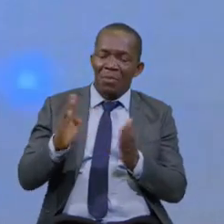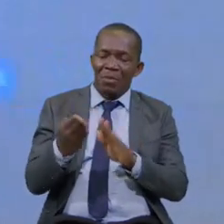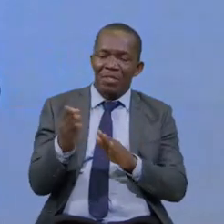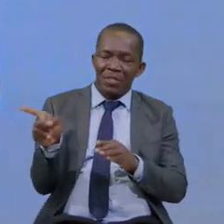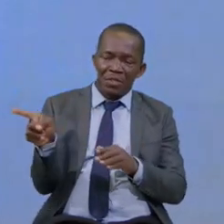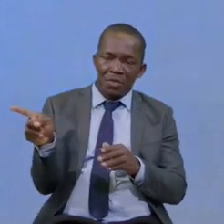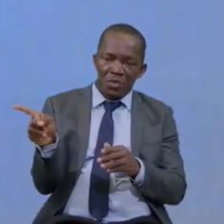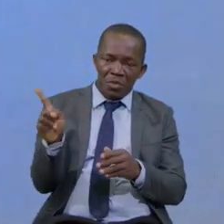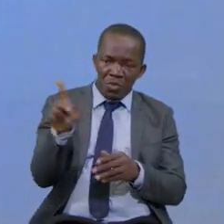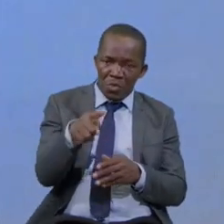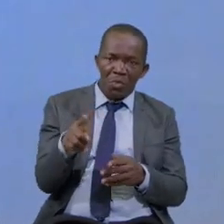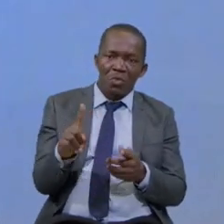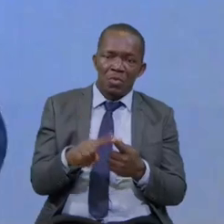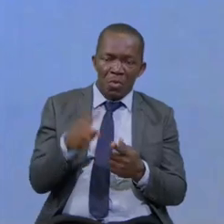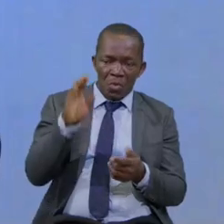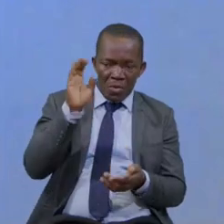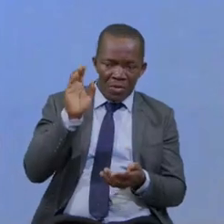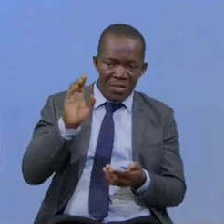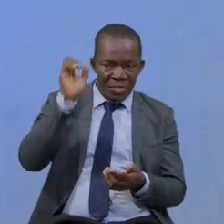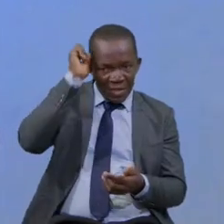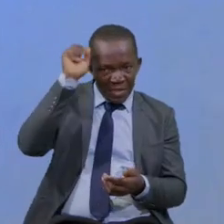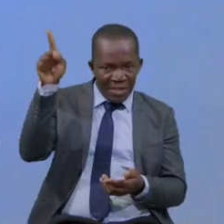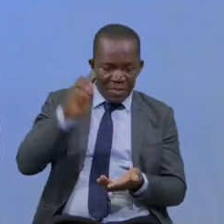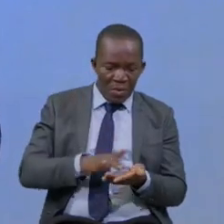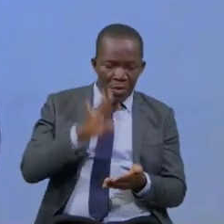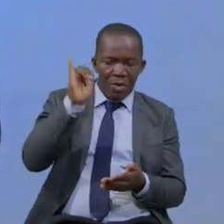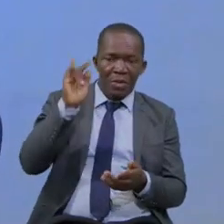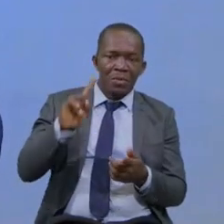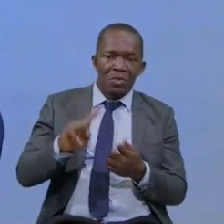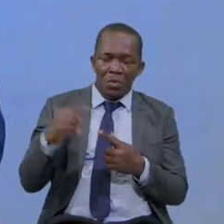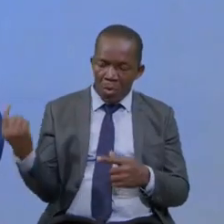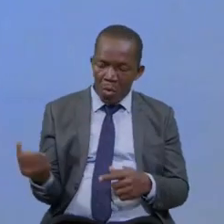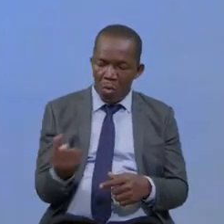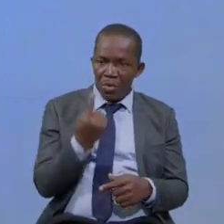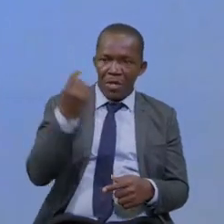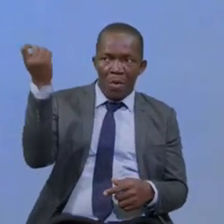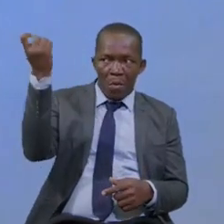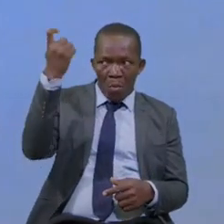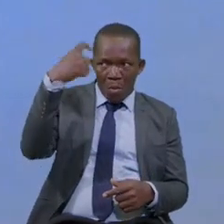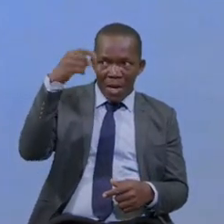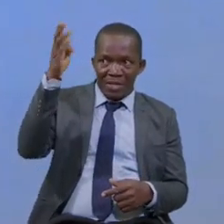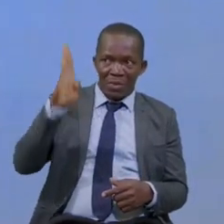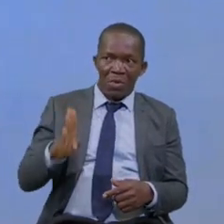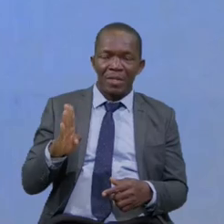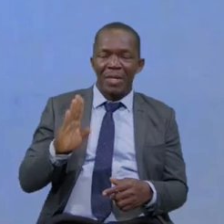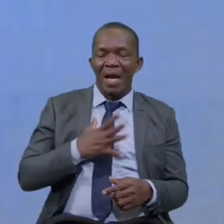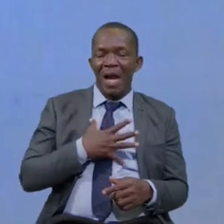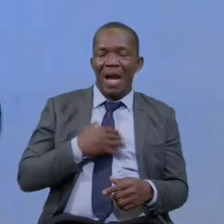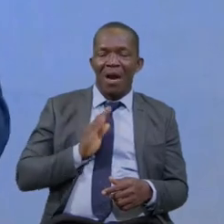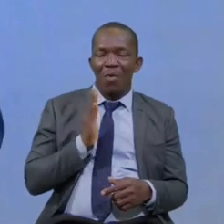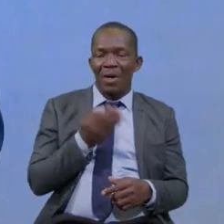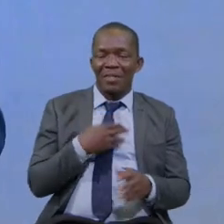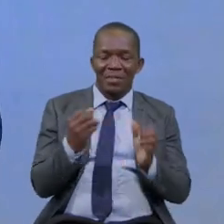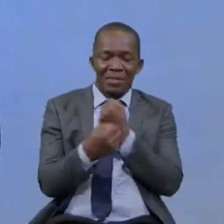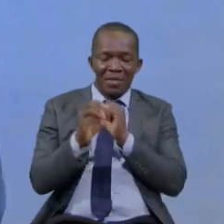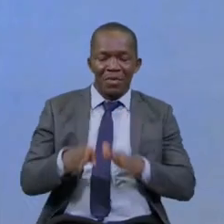et dans l'allégresse, verset 25, à Dieu seul, notre Sauveur, par Jésus-Christ, notre Seigneur, soit gloire,